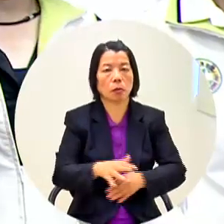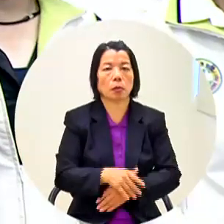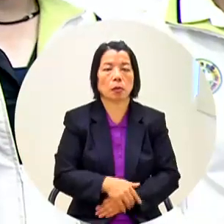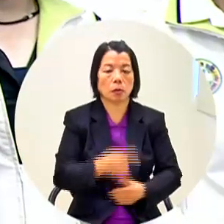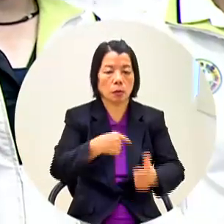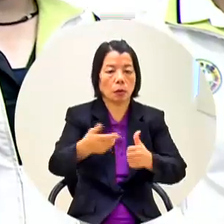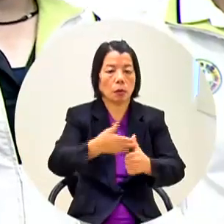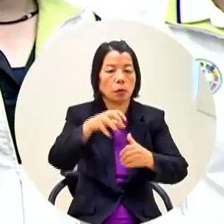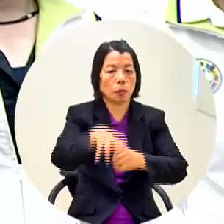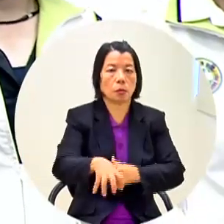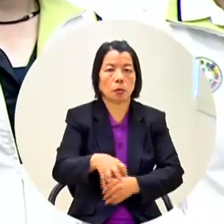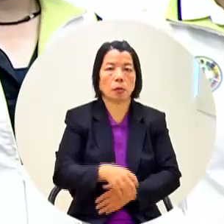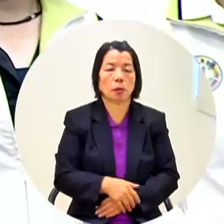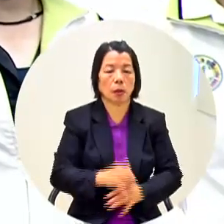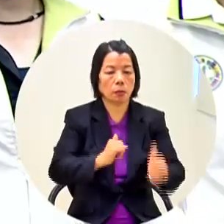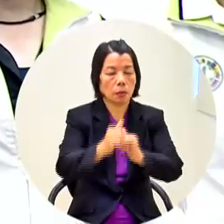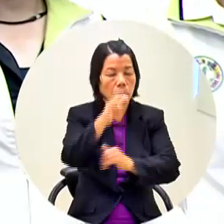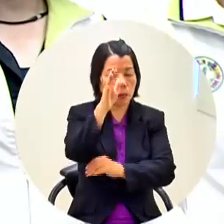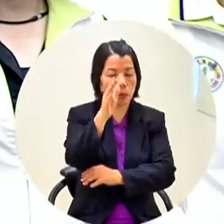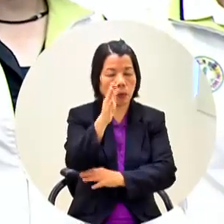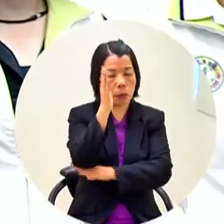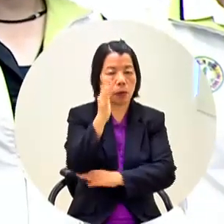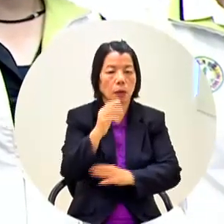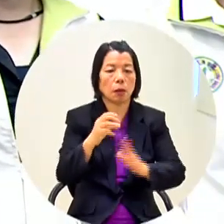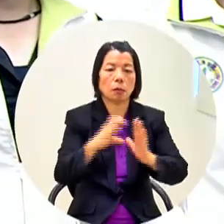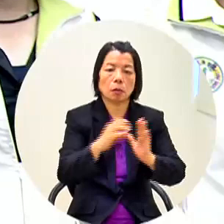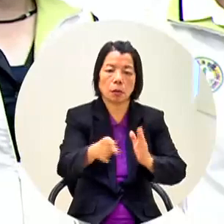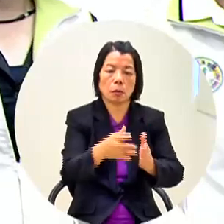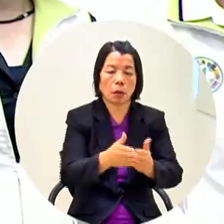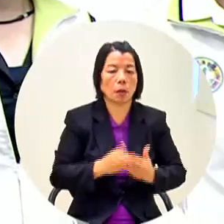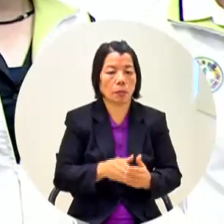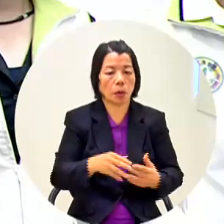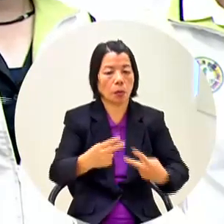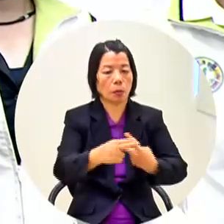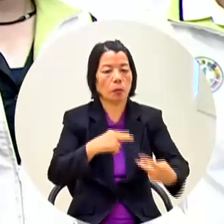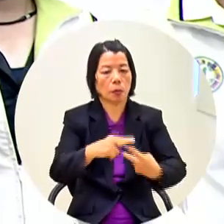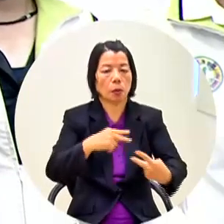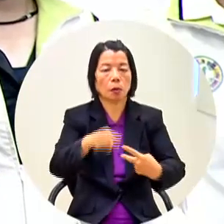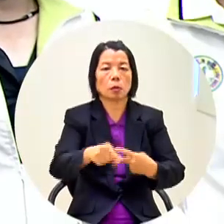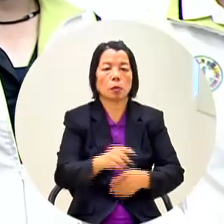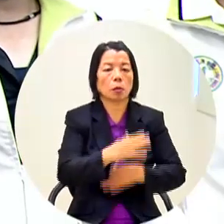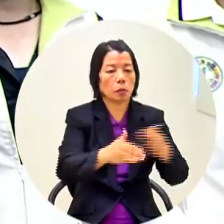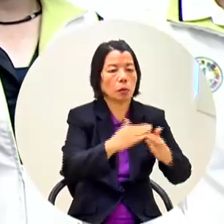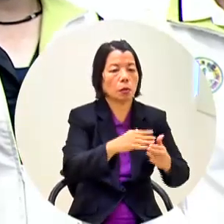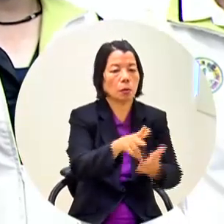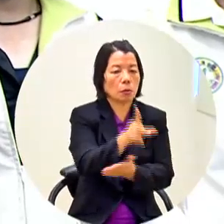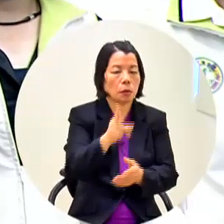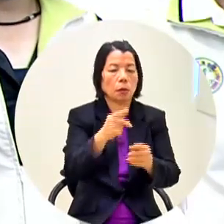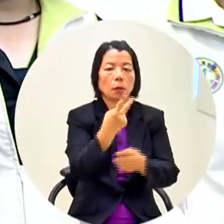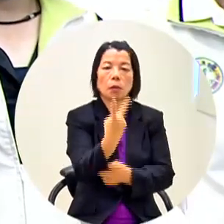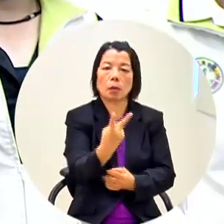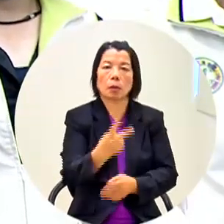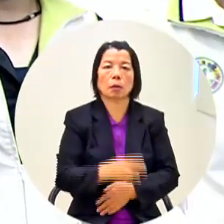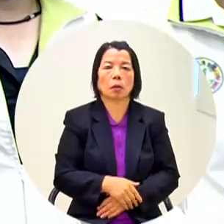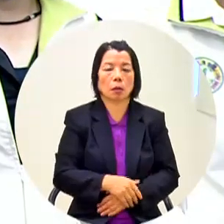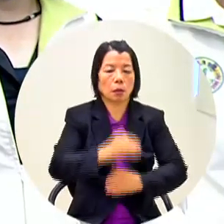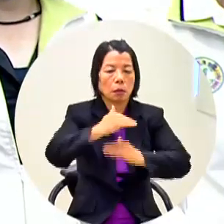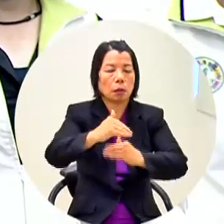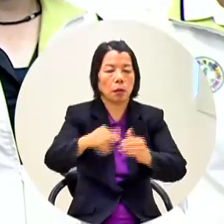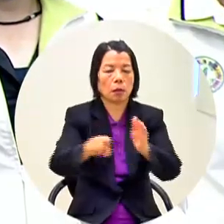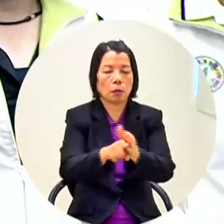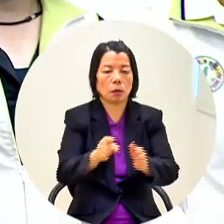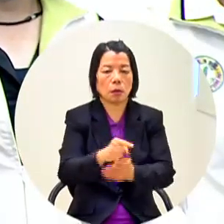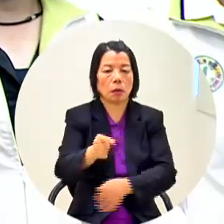局、民政局发了一些限制令，一下说学校只能借两个，一下说只能限制借公家机